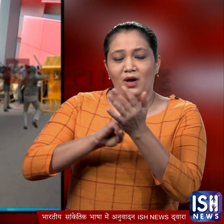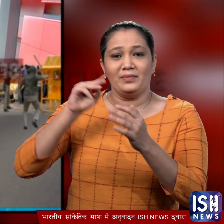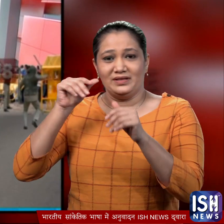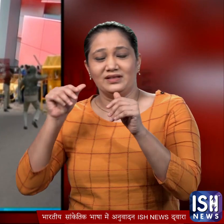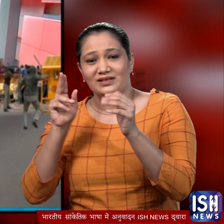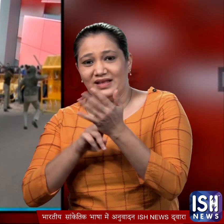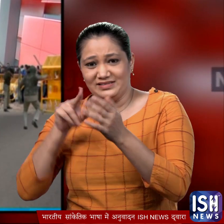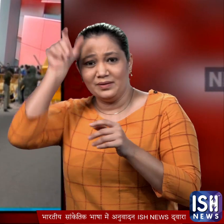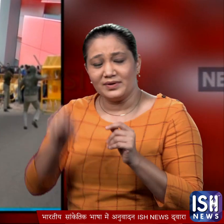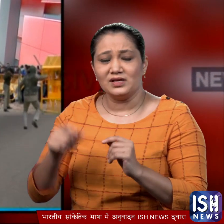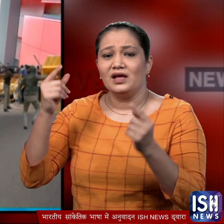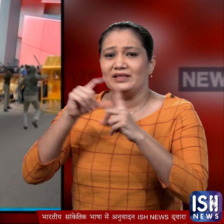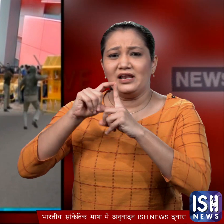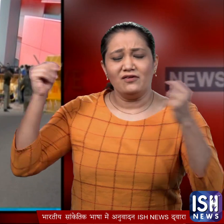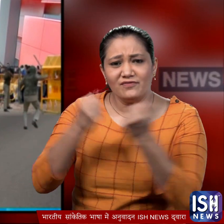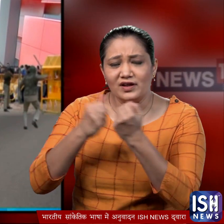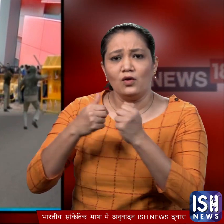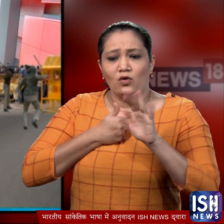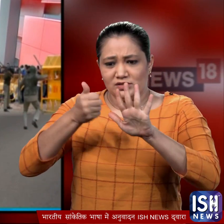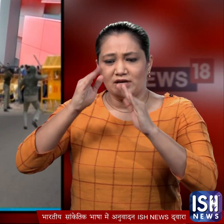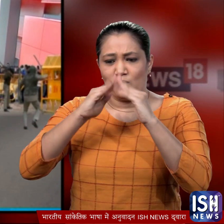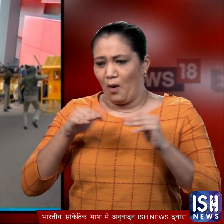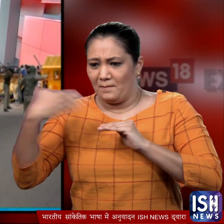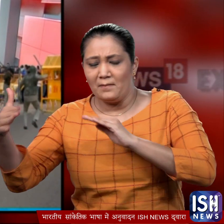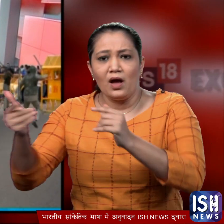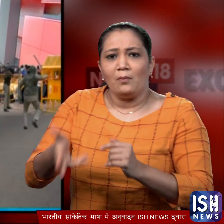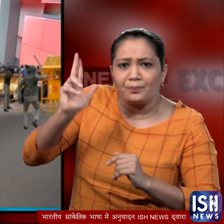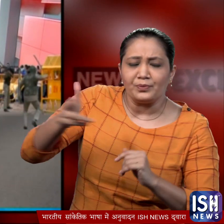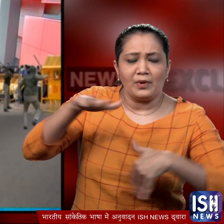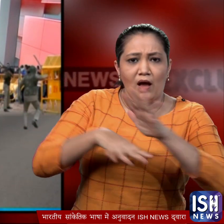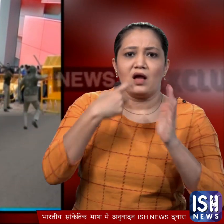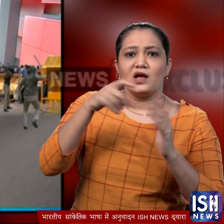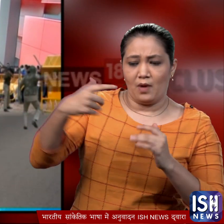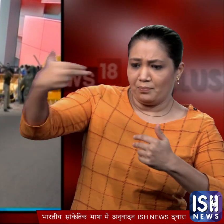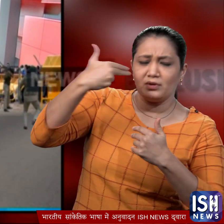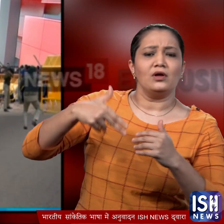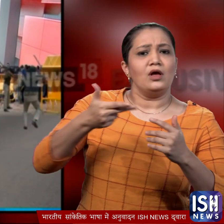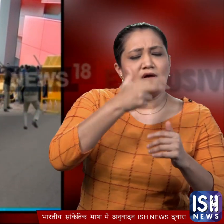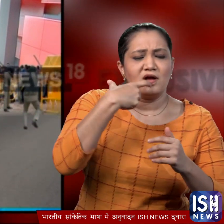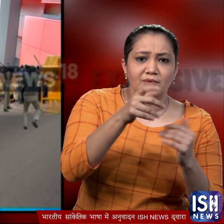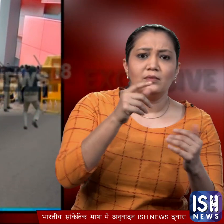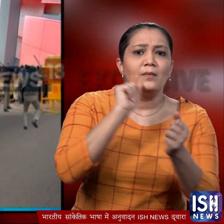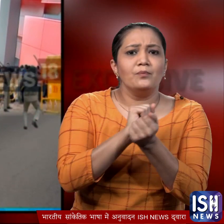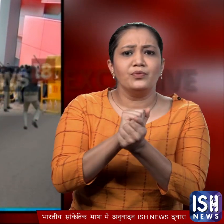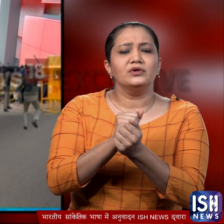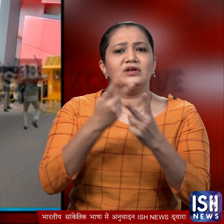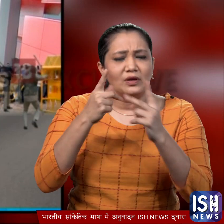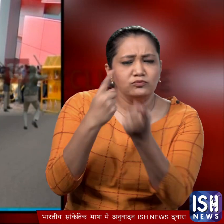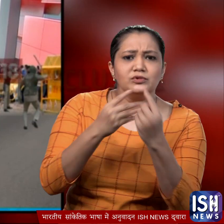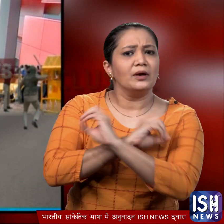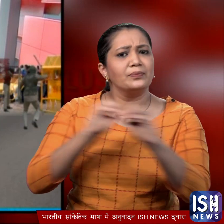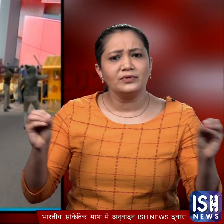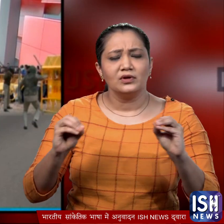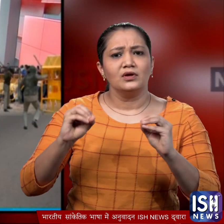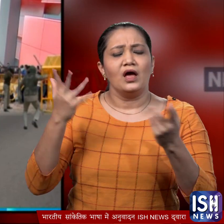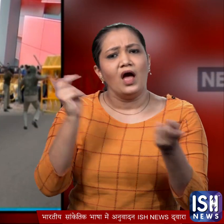के एक शख्स ने दिल्ली दंगों के दौरान अपने 6 पड़ोसियों के खिलाफ गोली मारने की शिकायत की थी, लेकिन उसका आरोप है कि पुलिस ने केस की जांच किए